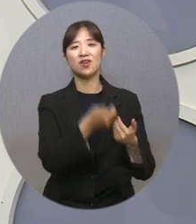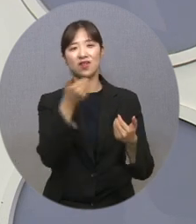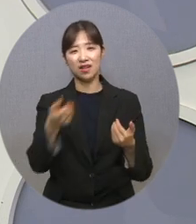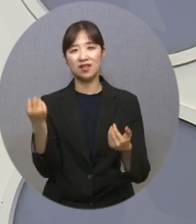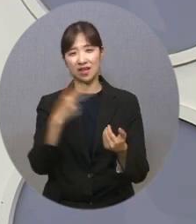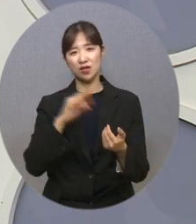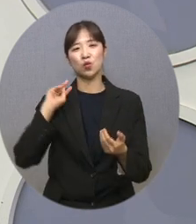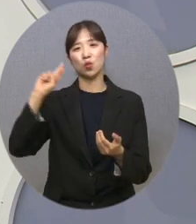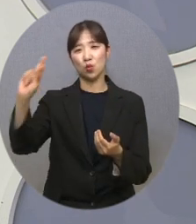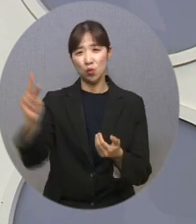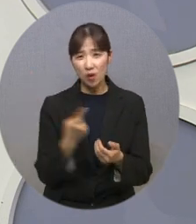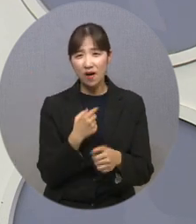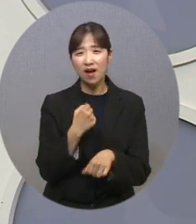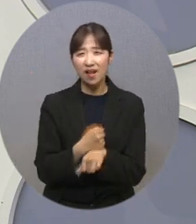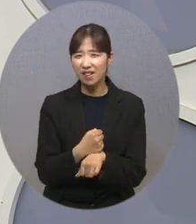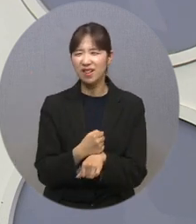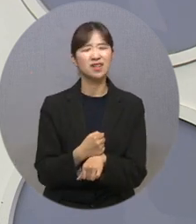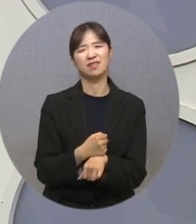그게 마지막이었어요.